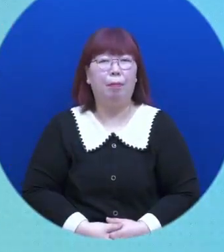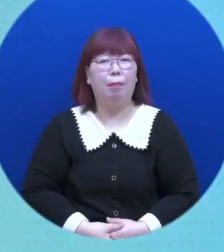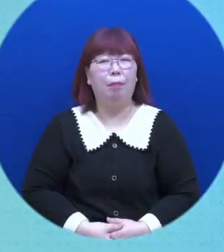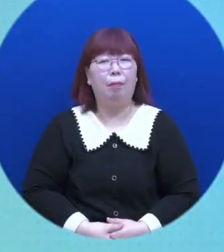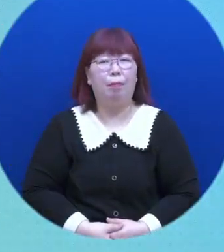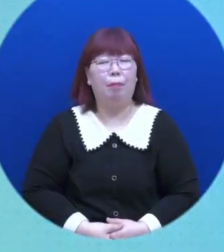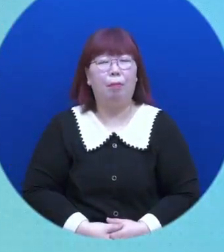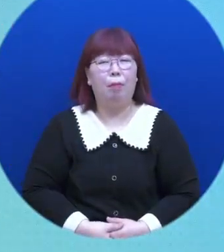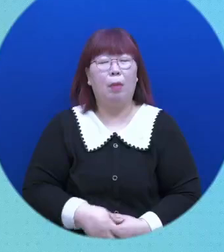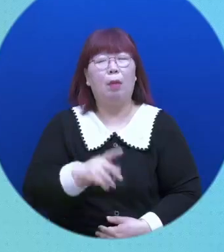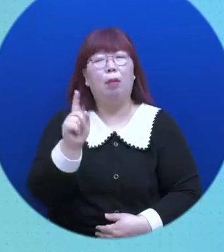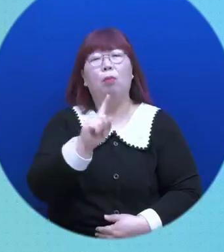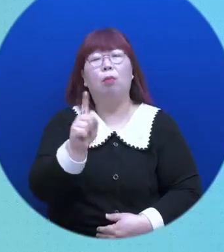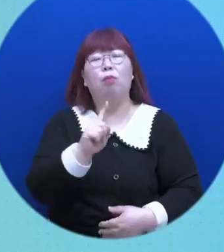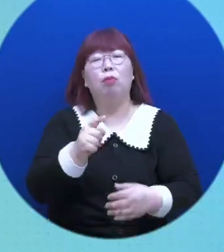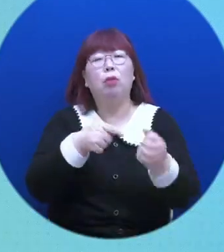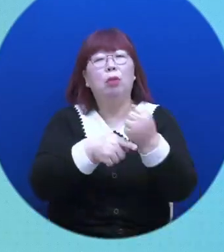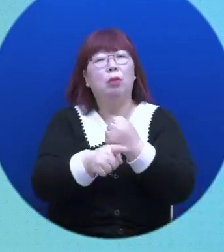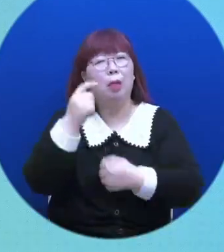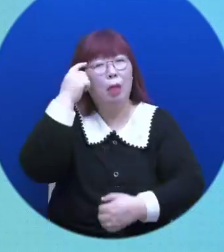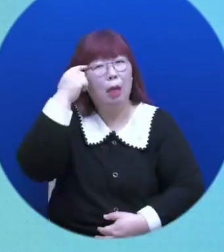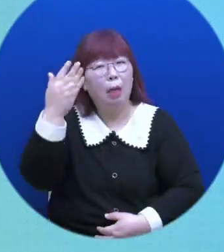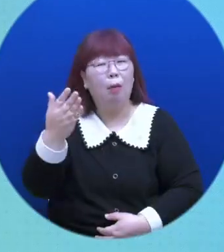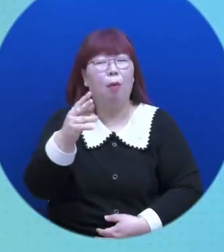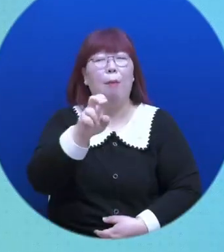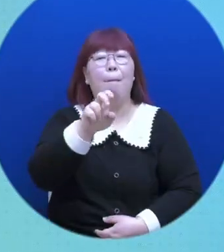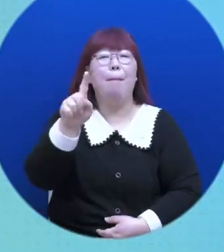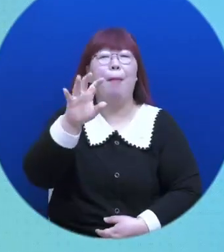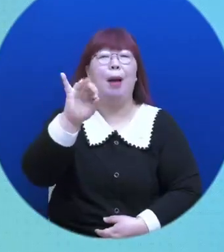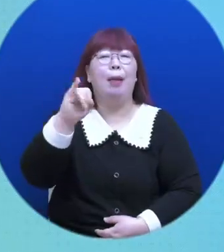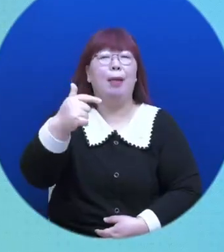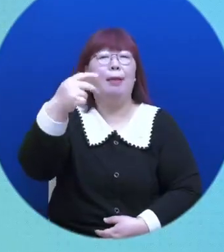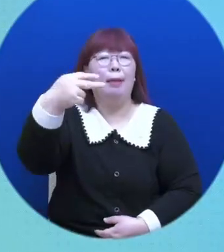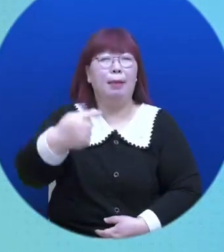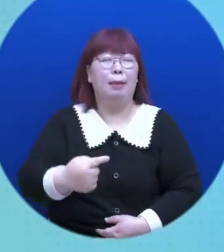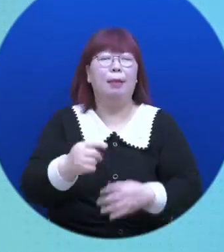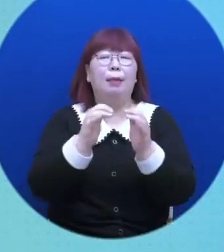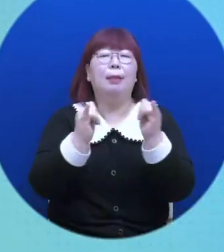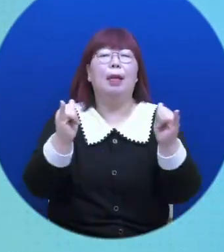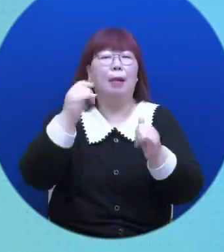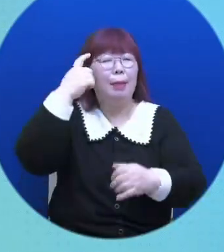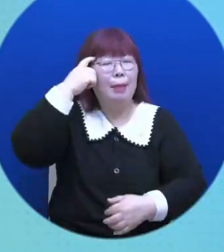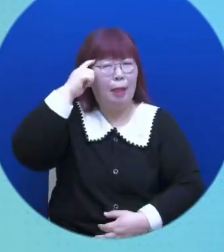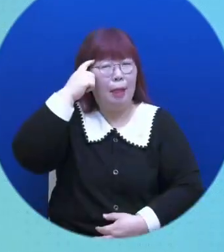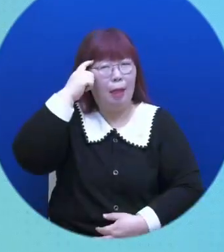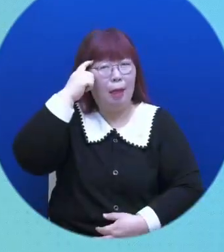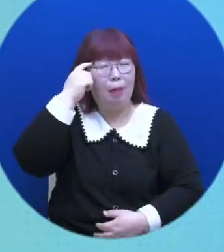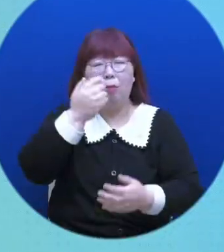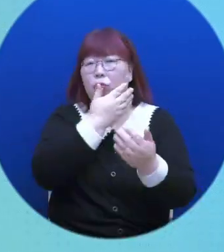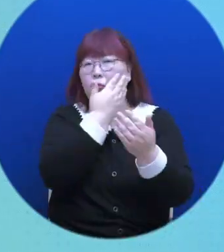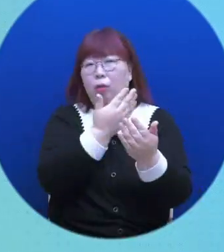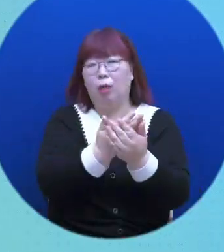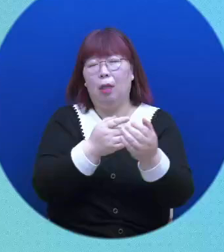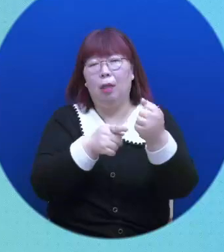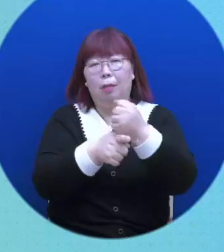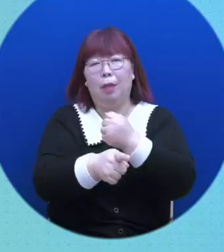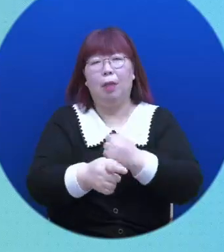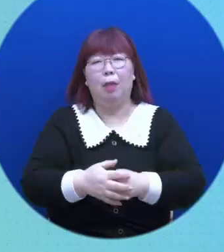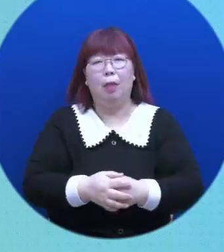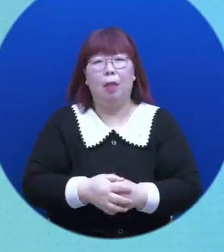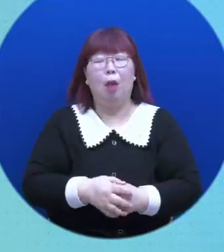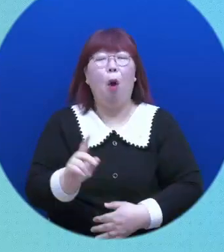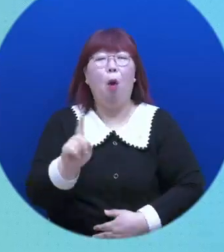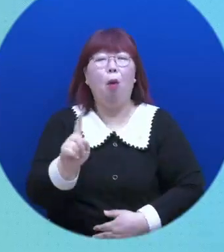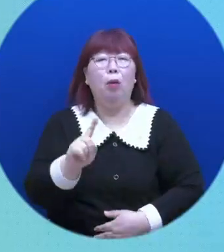뭘 말하는 걸까? 마인드죠. 사람의 생각이죠. 어떤 마음의 태도와